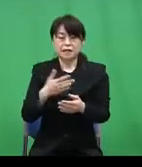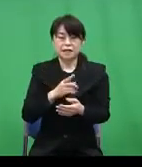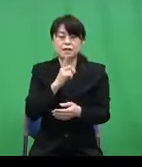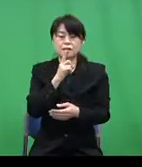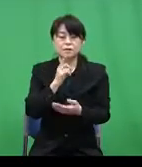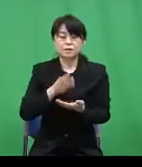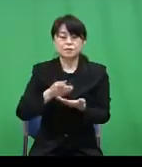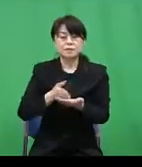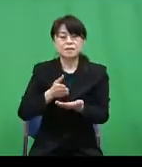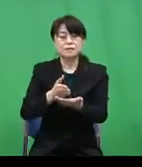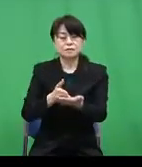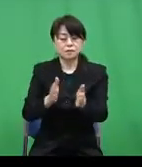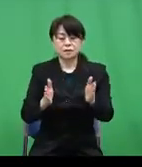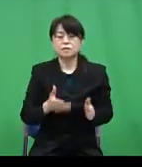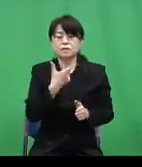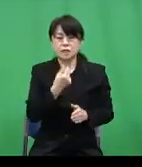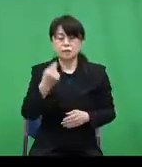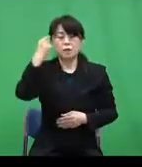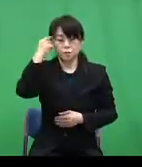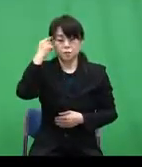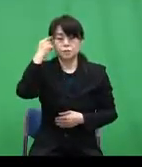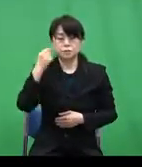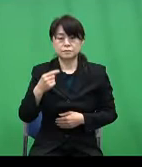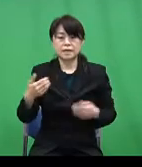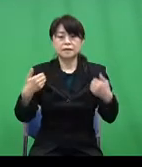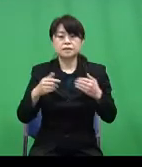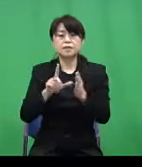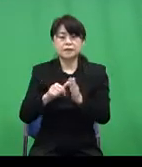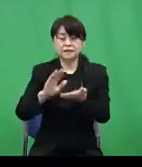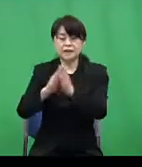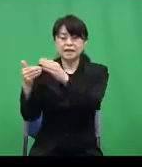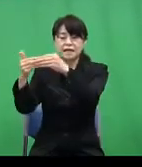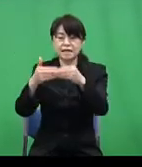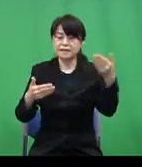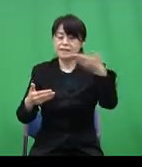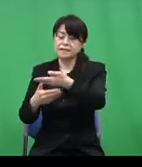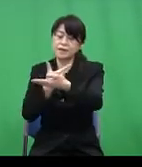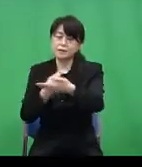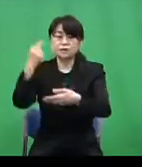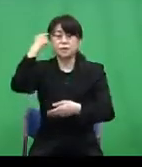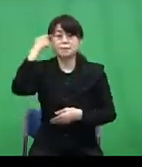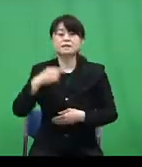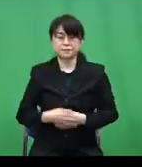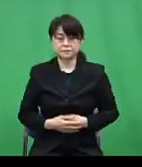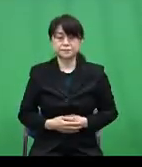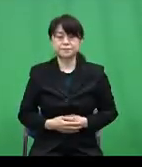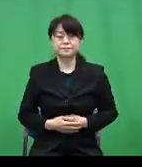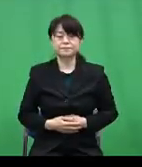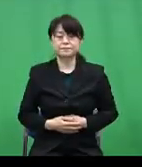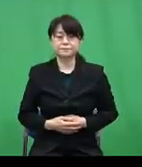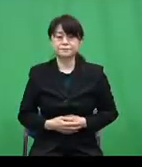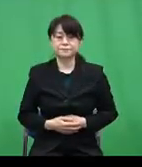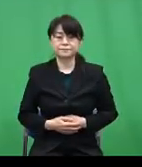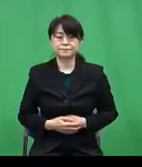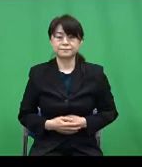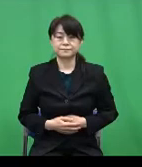のは差し控えたいなと、まあ、むしろ必要なら県連にお尋ねいただければと思います。